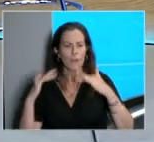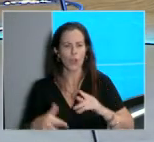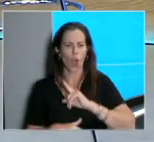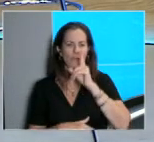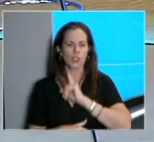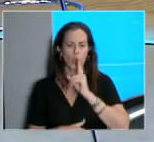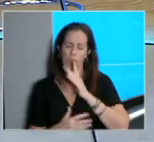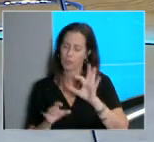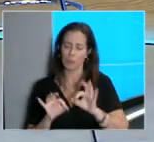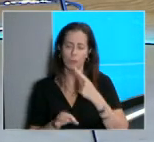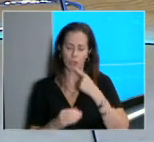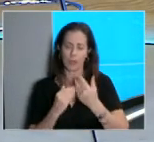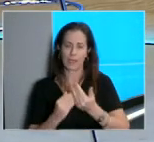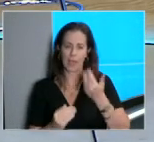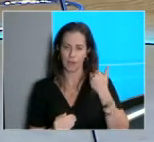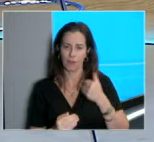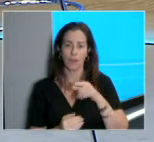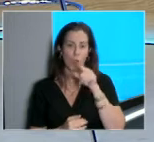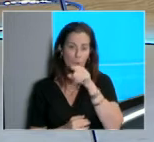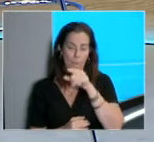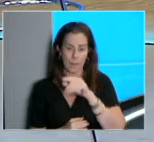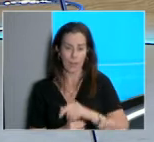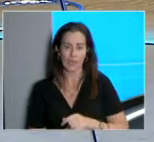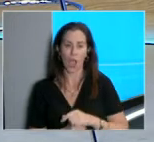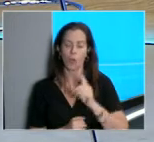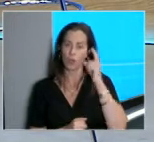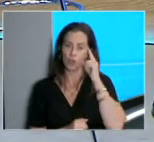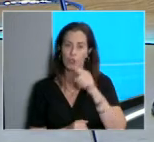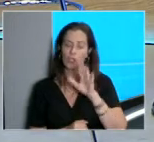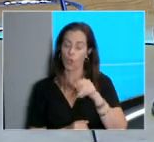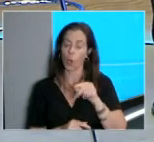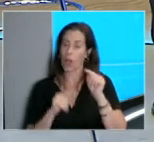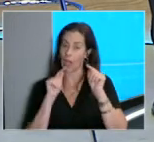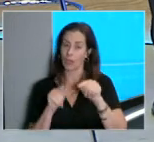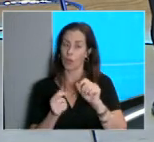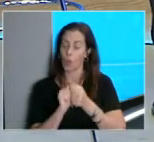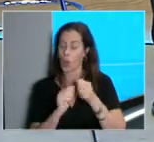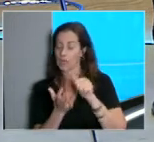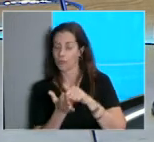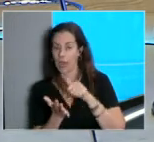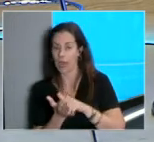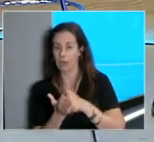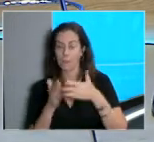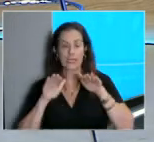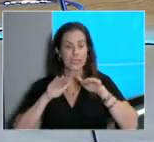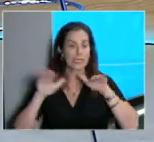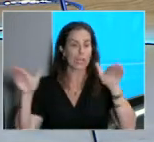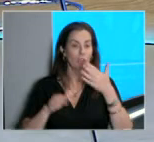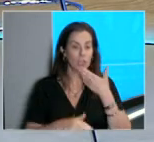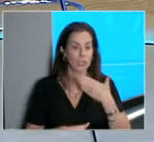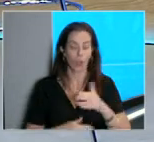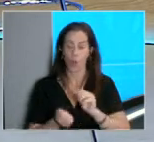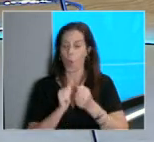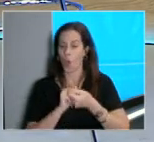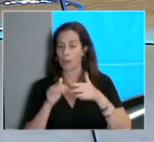מה שניתחתי לכם קודם. אגב, בניהו סבור שזה יכול להגיע או חלילה בטיסה של אל על כלשהי,